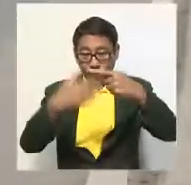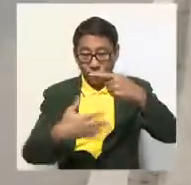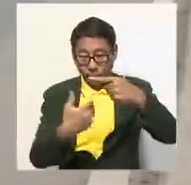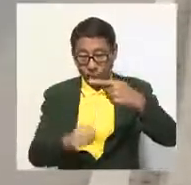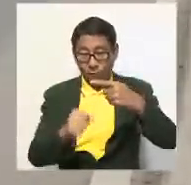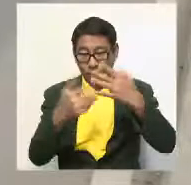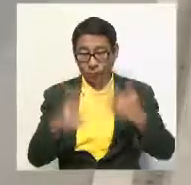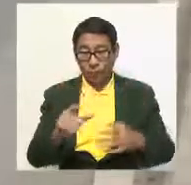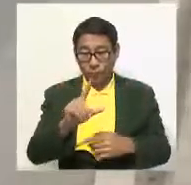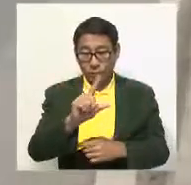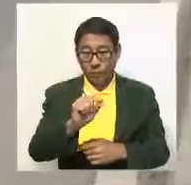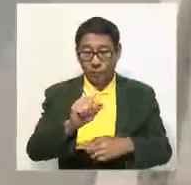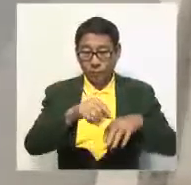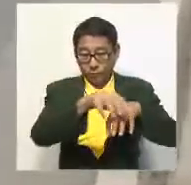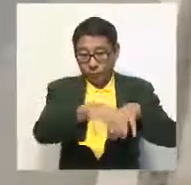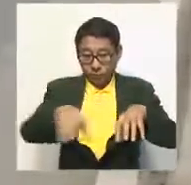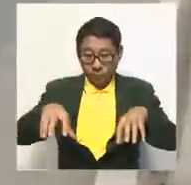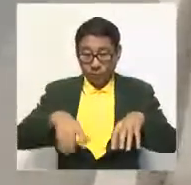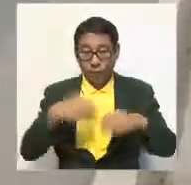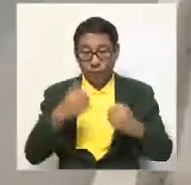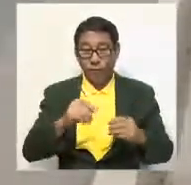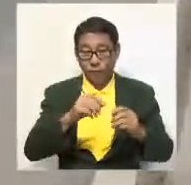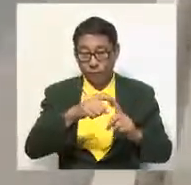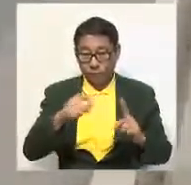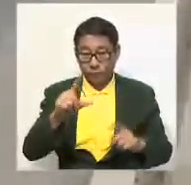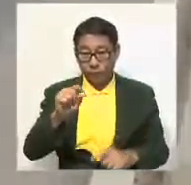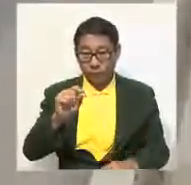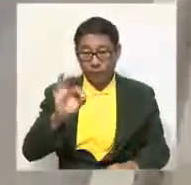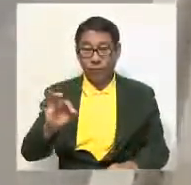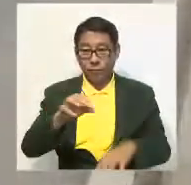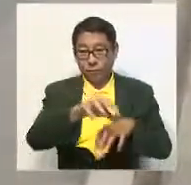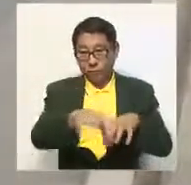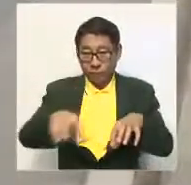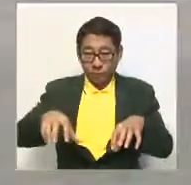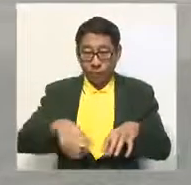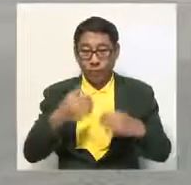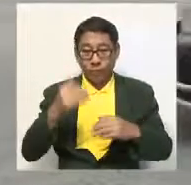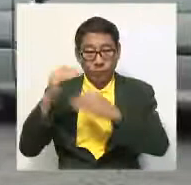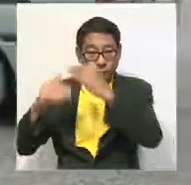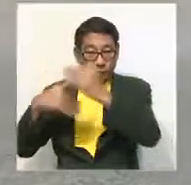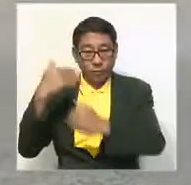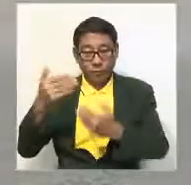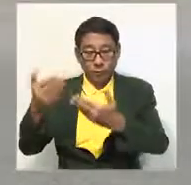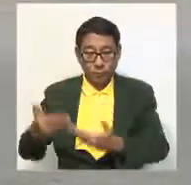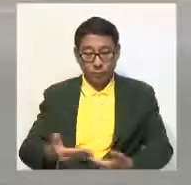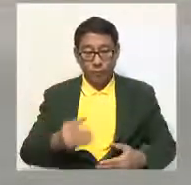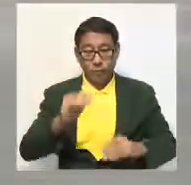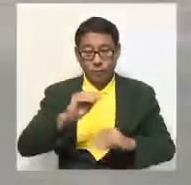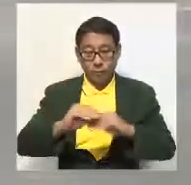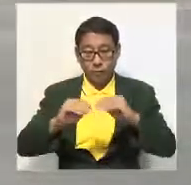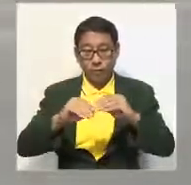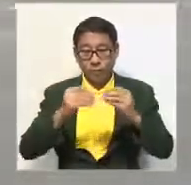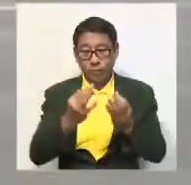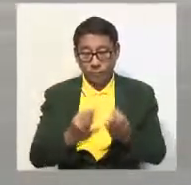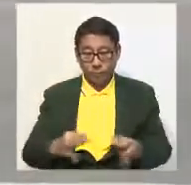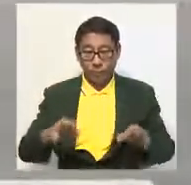เป้าหมายแล้ว20แห่งจากทั้งหมด29แห่งรวมทั้งพัฒนาพื้นที่รองรับเมกะโปรเจกต์ซึ่งล่